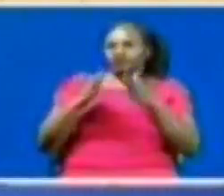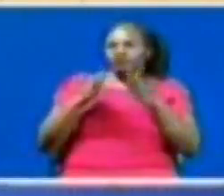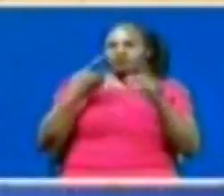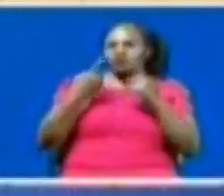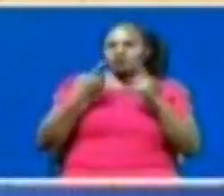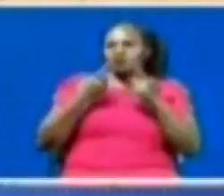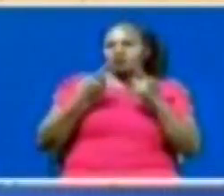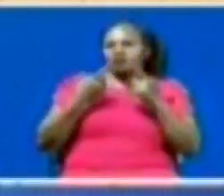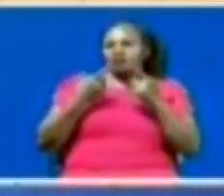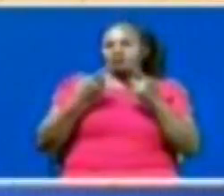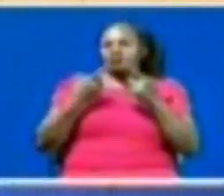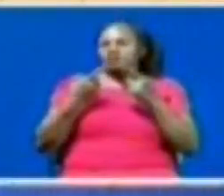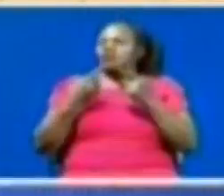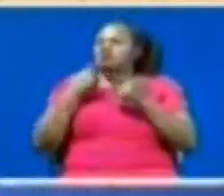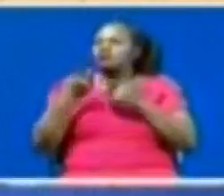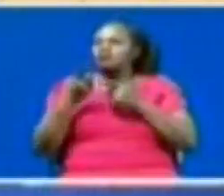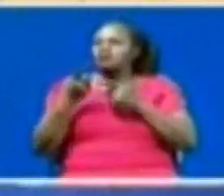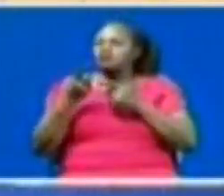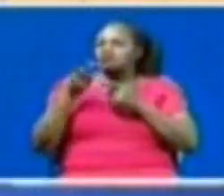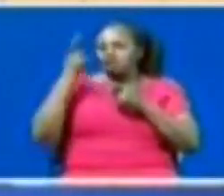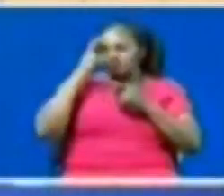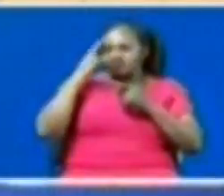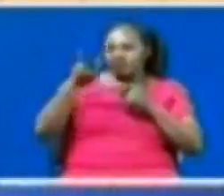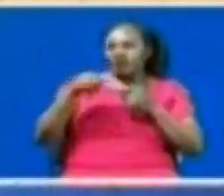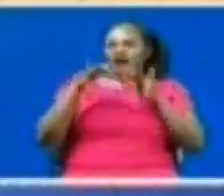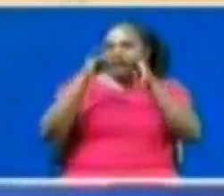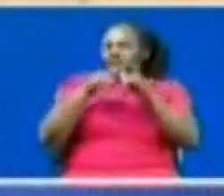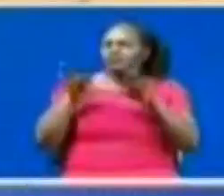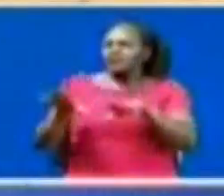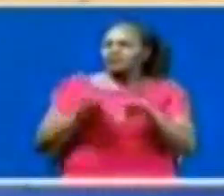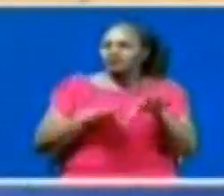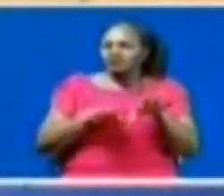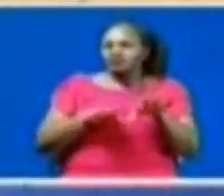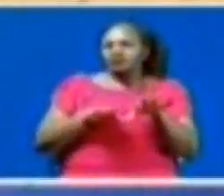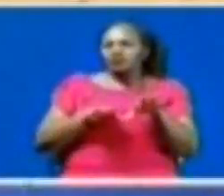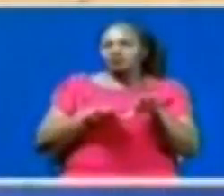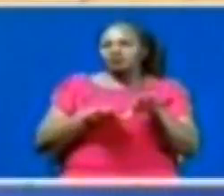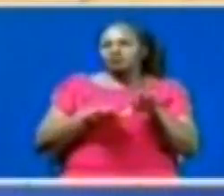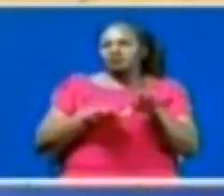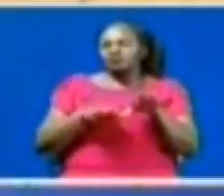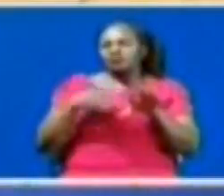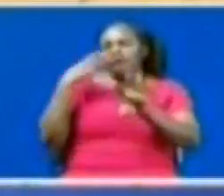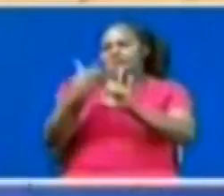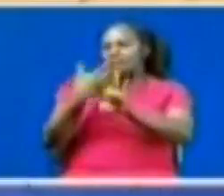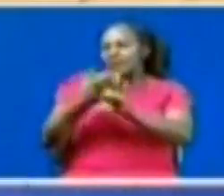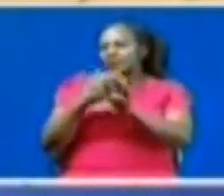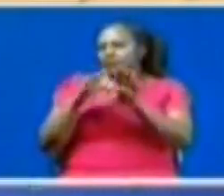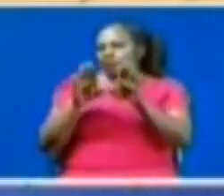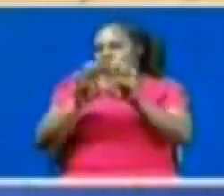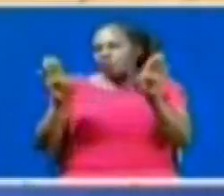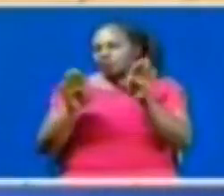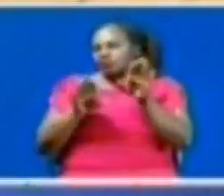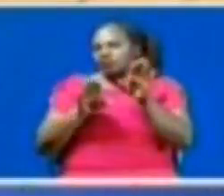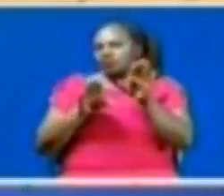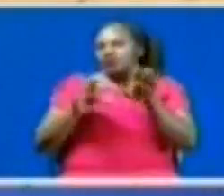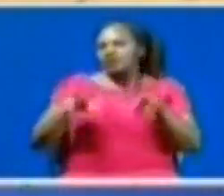tunaongea, wakati hata mabarasa tunakuja, tunasema sisi tumtukumbuke sisi IDP tumeumia. Unaona mlango hiyo mabati? Mlango